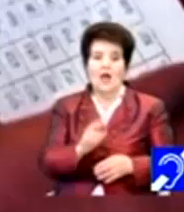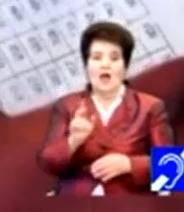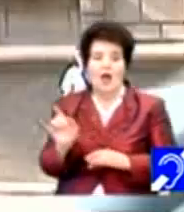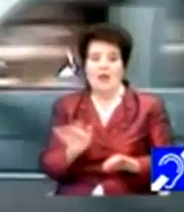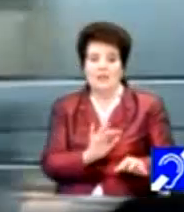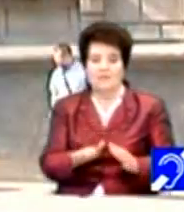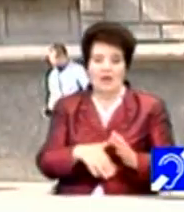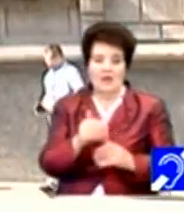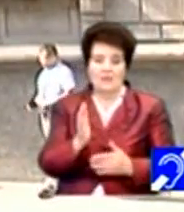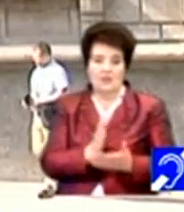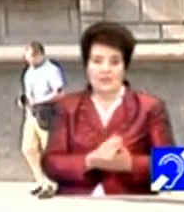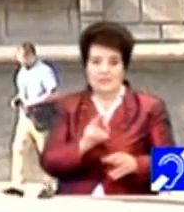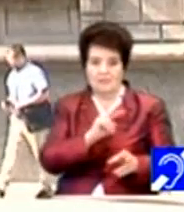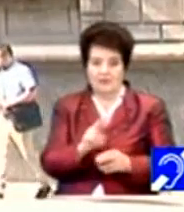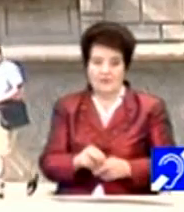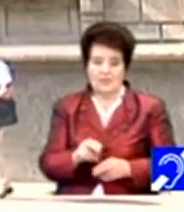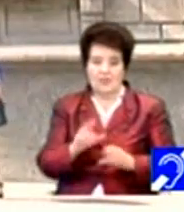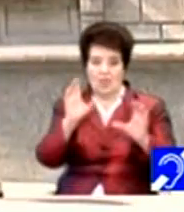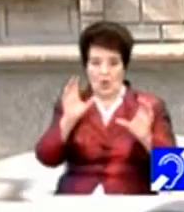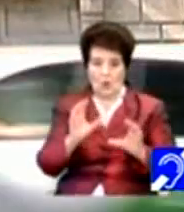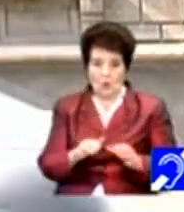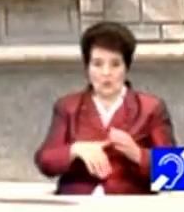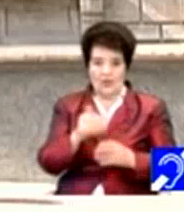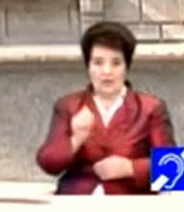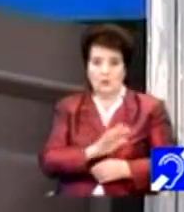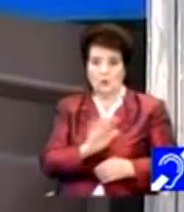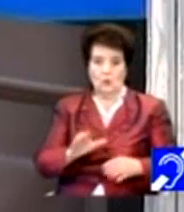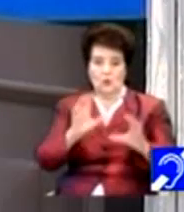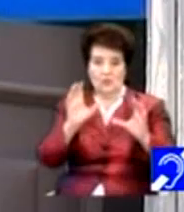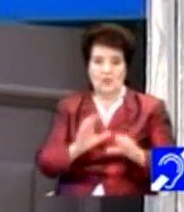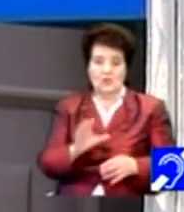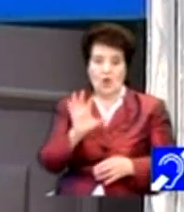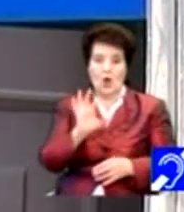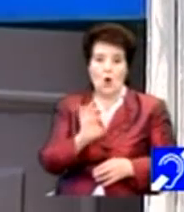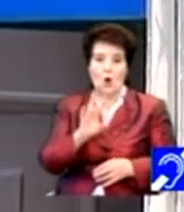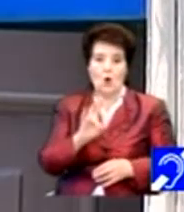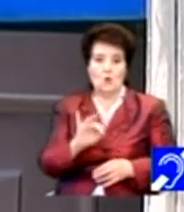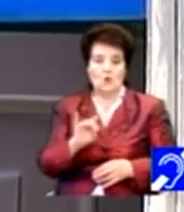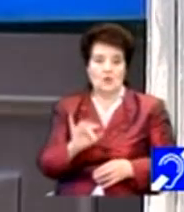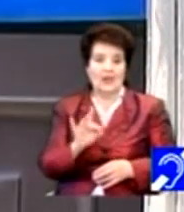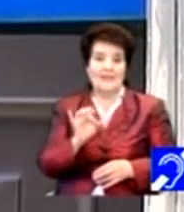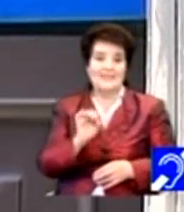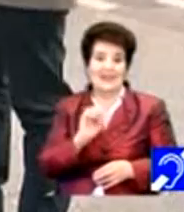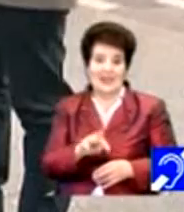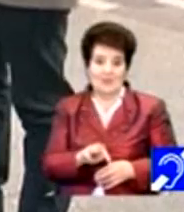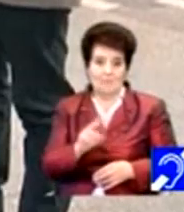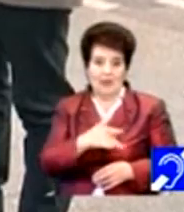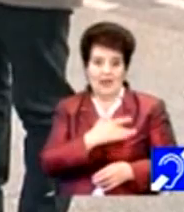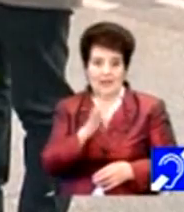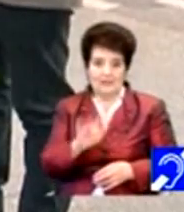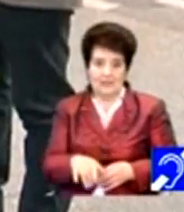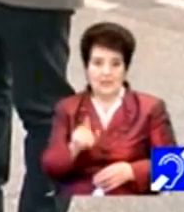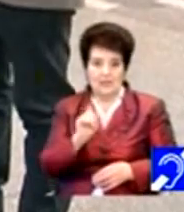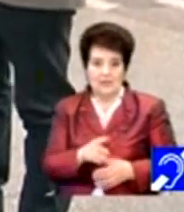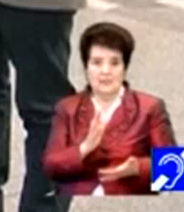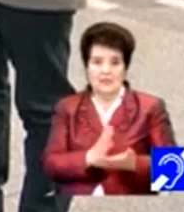a alegerilor este prevăzută de codul electoral și nici de cum de legea ONG-urilor. Totuși, riscăm să avem o lege mai restrictivă